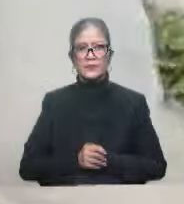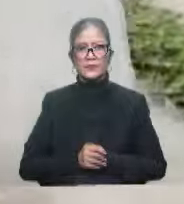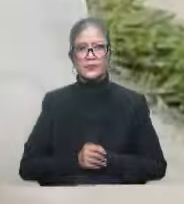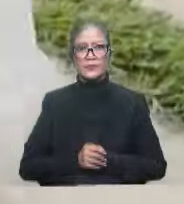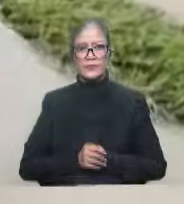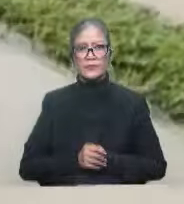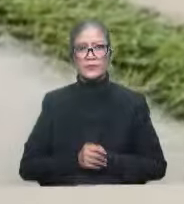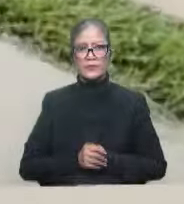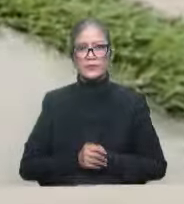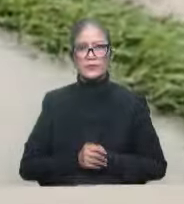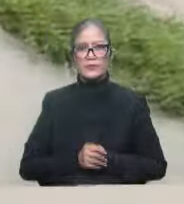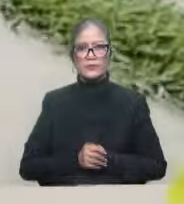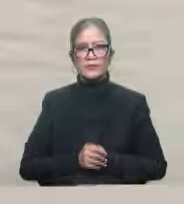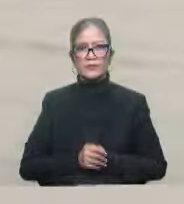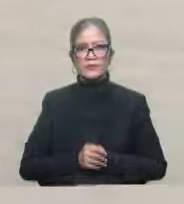bantara